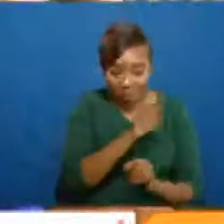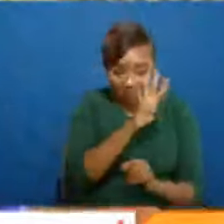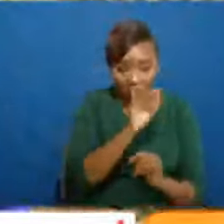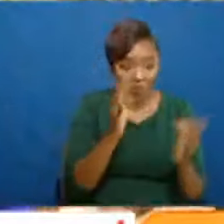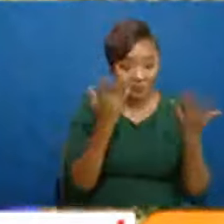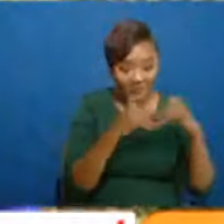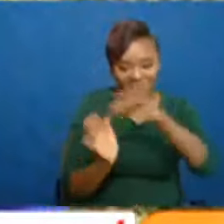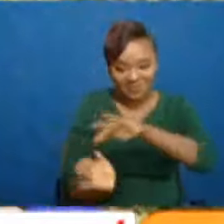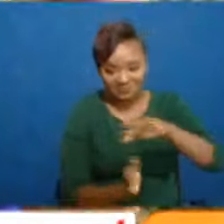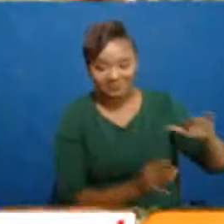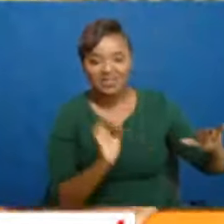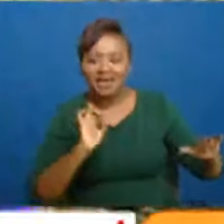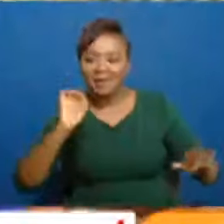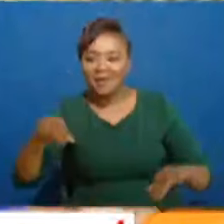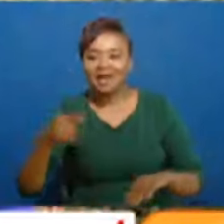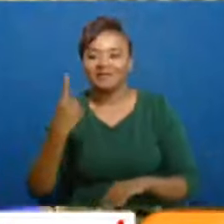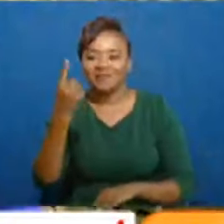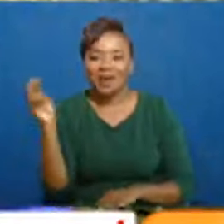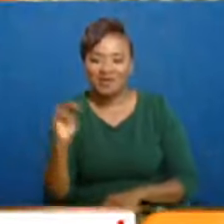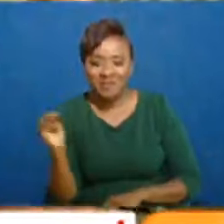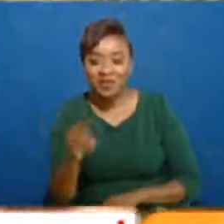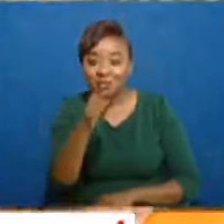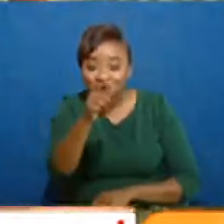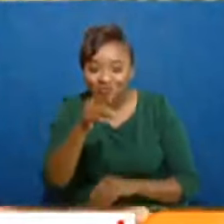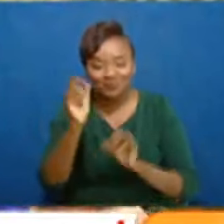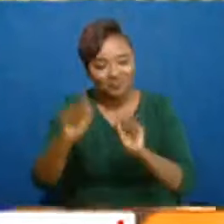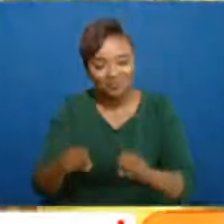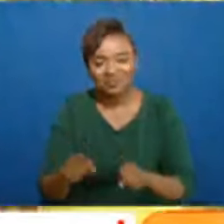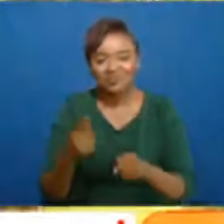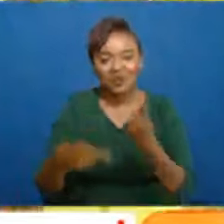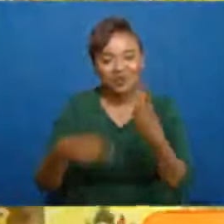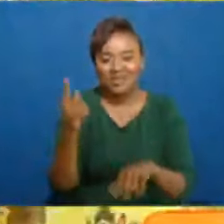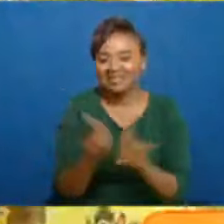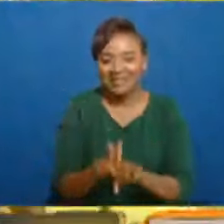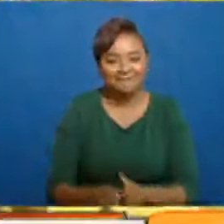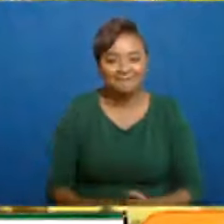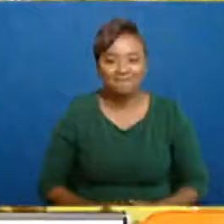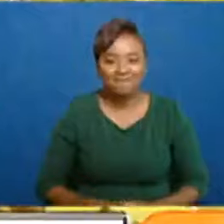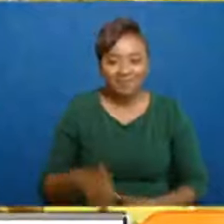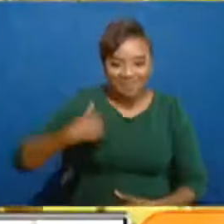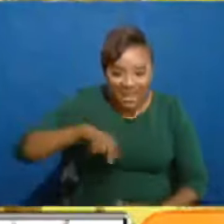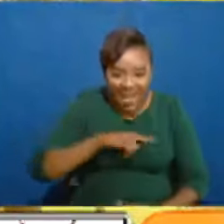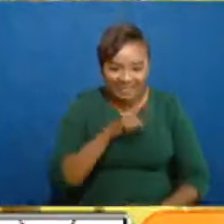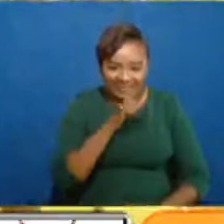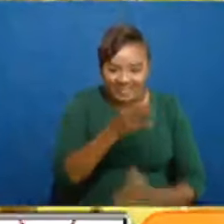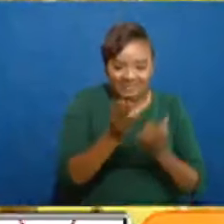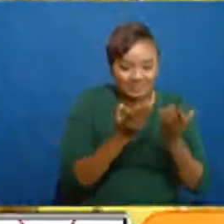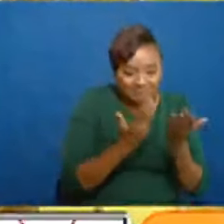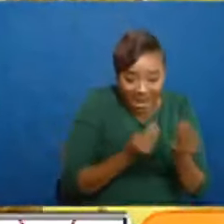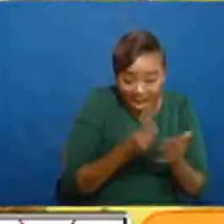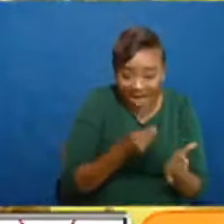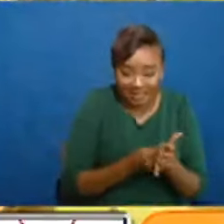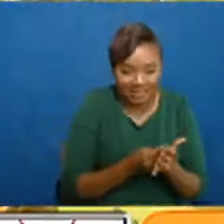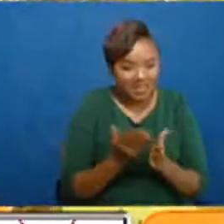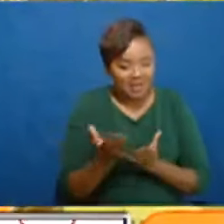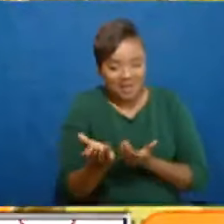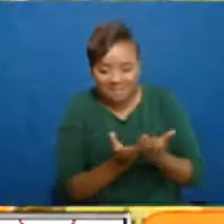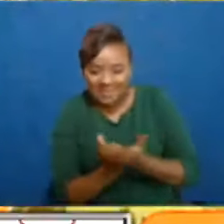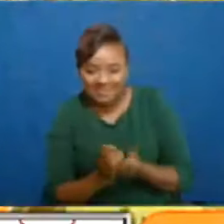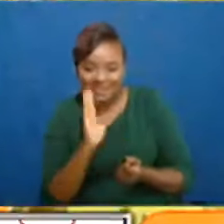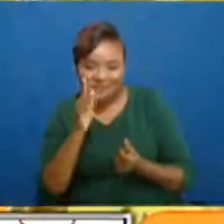to shabiki.com, play the midweek jackpot, you could be the next millionaire. Tumepanga kufanya kuinua biashara,